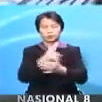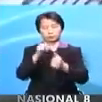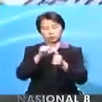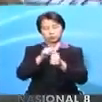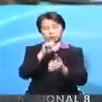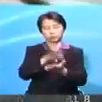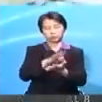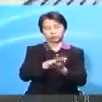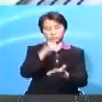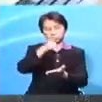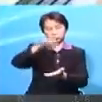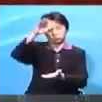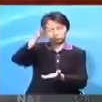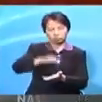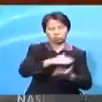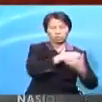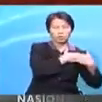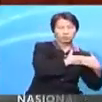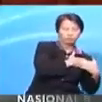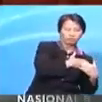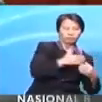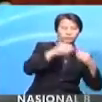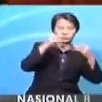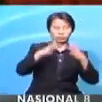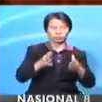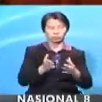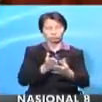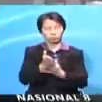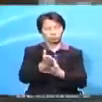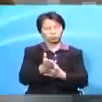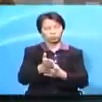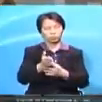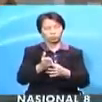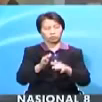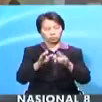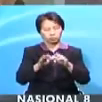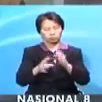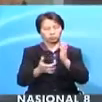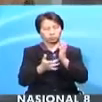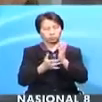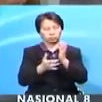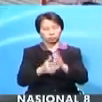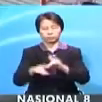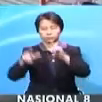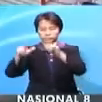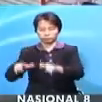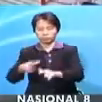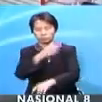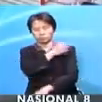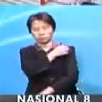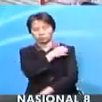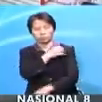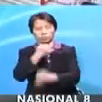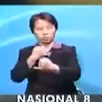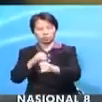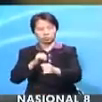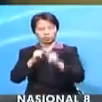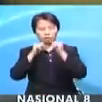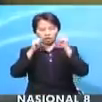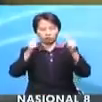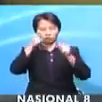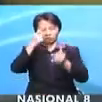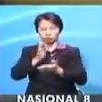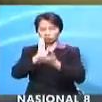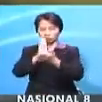sekolah Bagi mengurangkan beban guru menderusi automasi teknologi penempatan pegawai-pegawai dari jabatan peringatan awam untuk